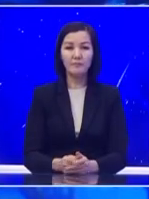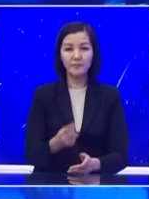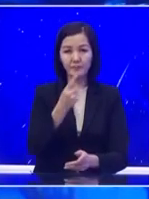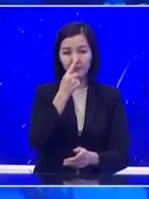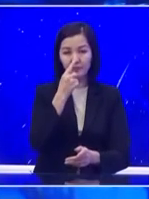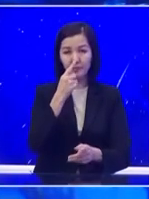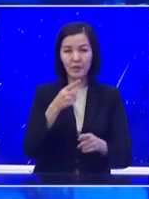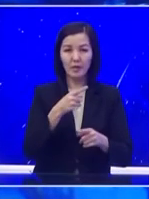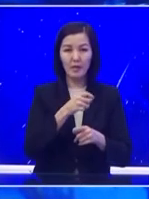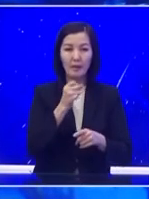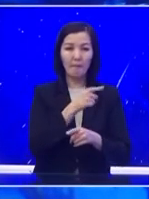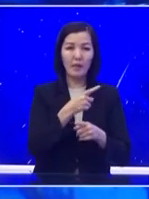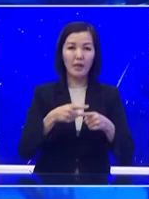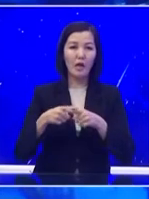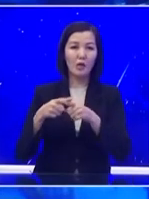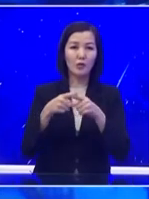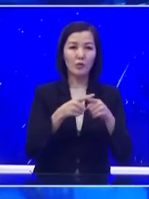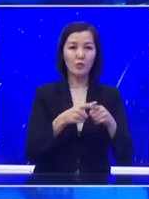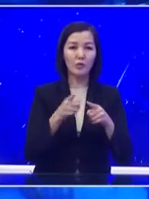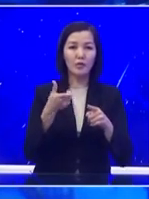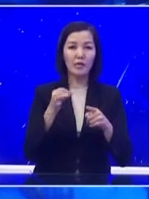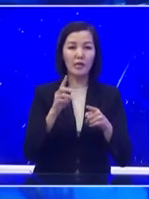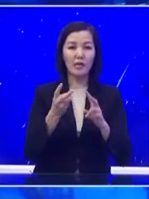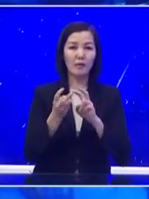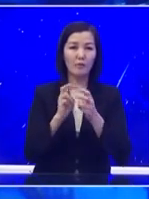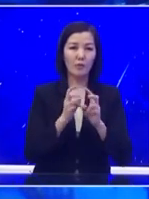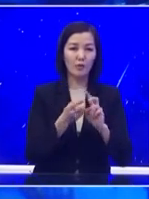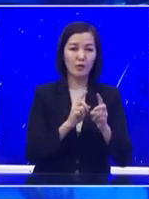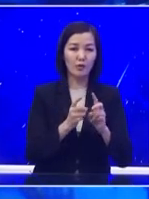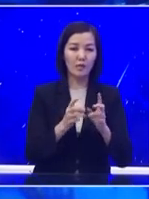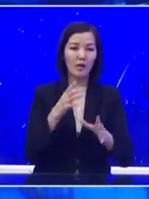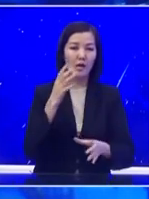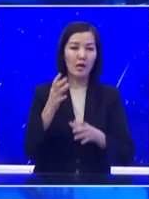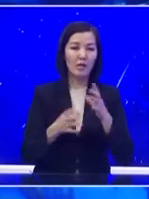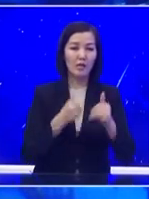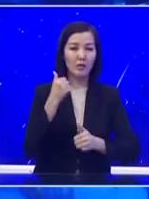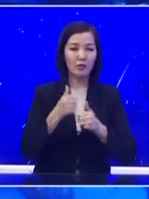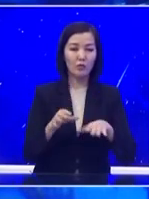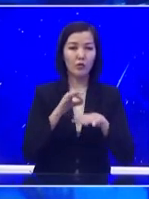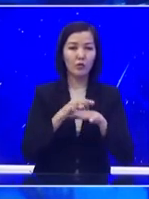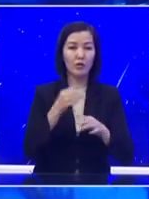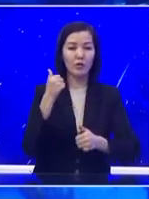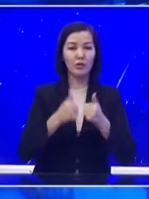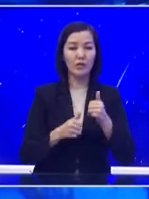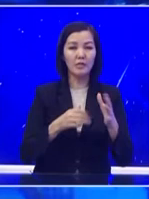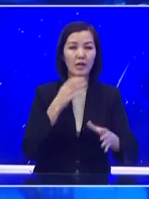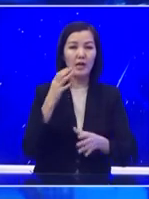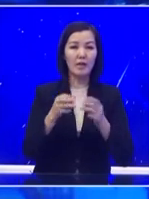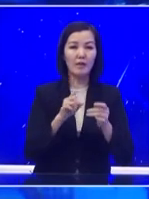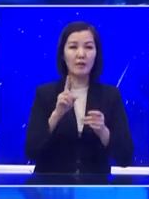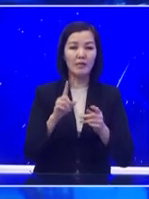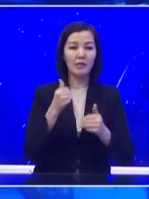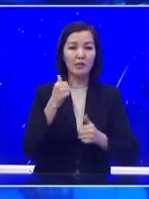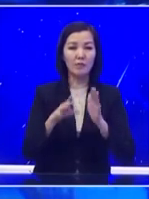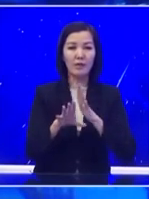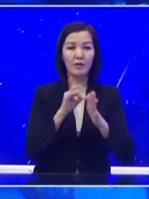Журда Беларусь елінде грек-рим күресінен жасөспірімдер арасында халықаралық турнир өтті. Бұл жарыс әлем және Азия чемпионатына іріктеу